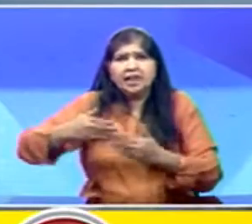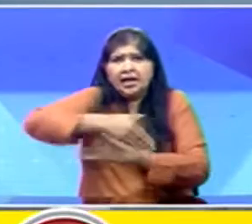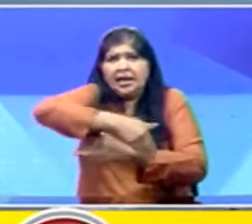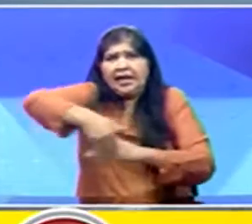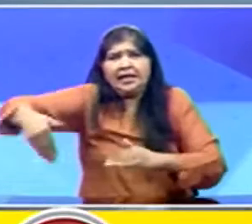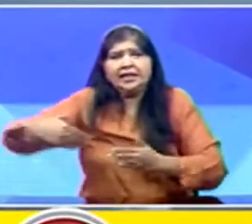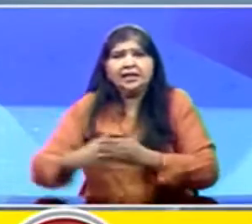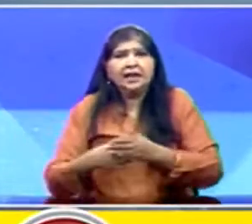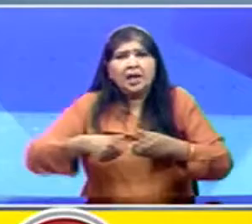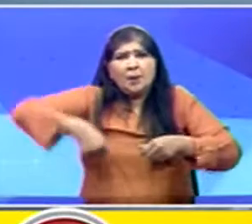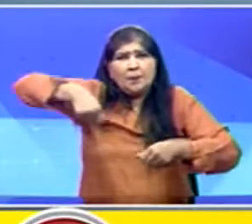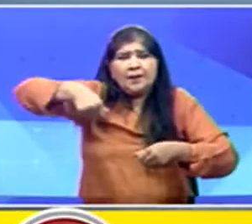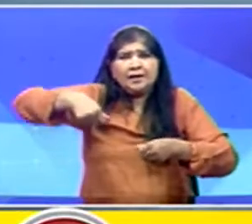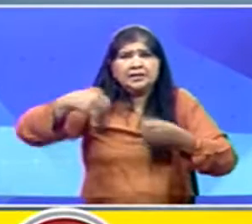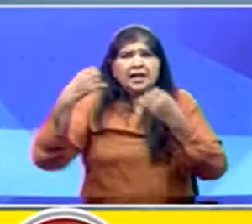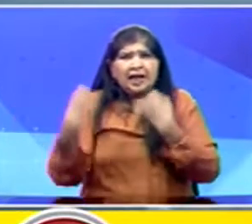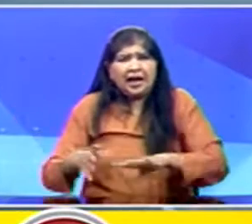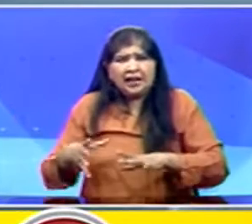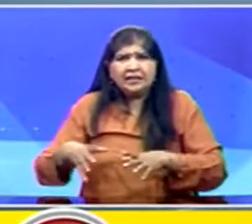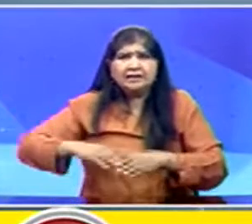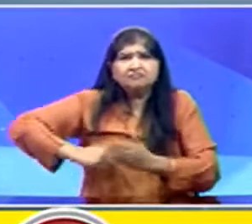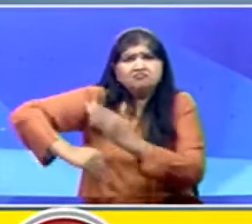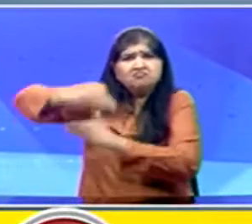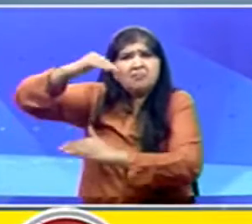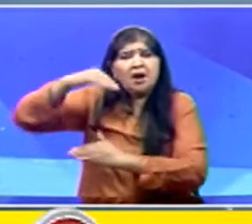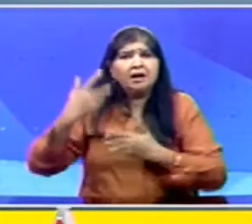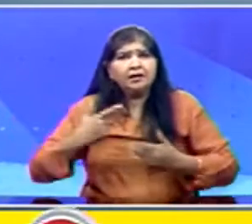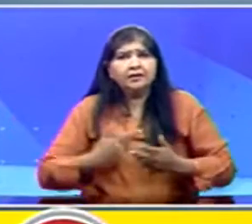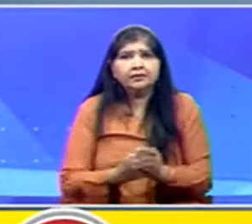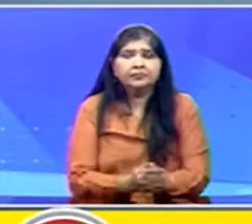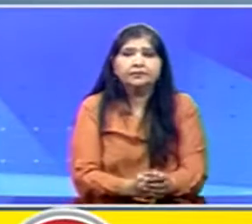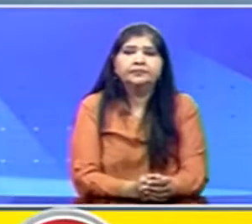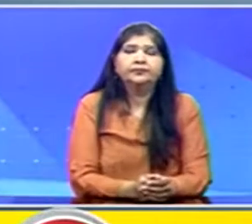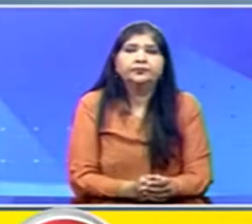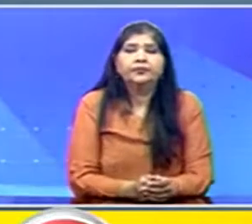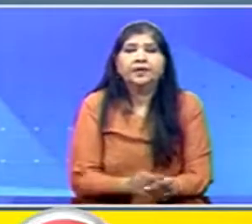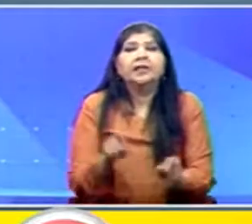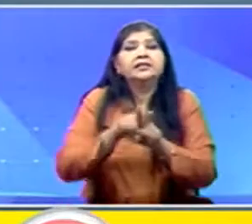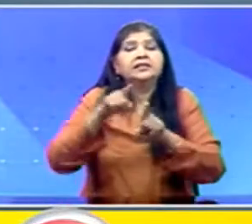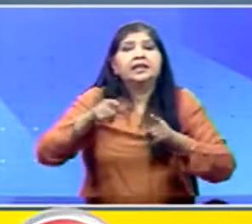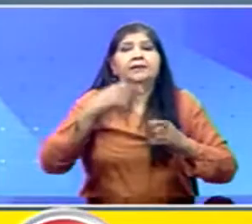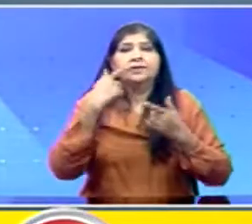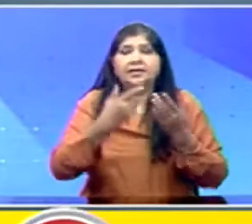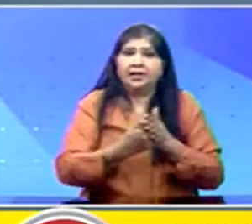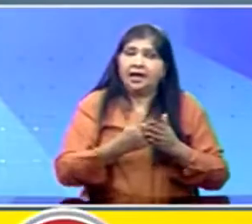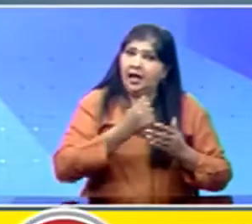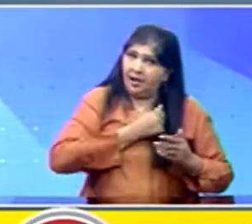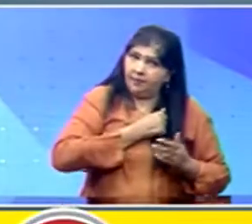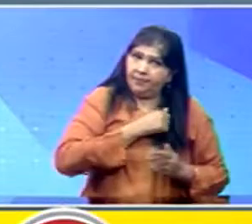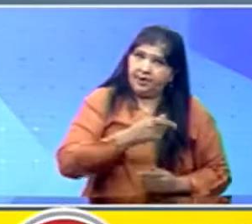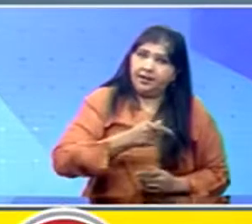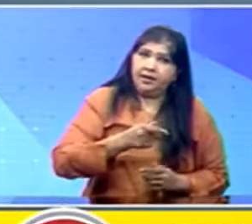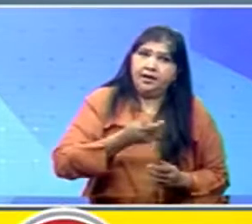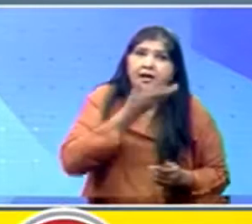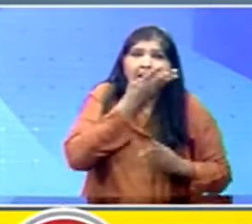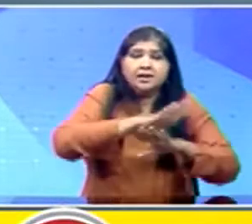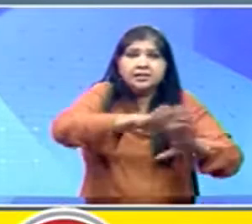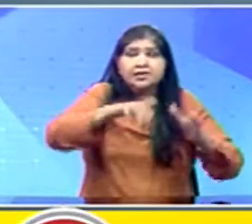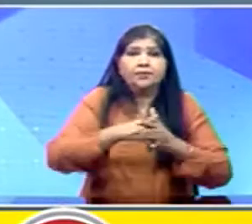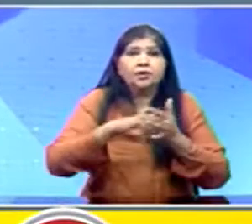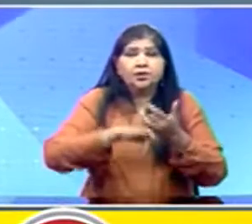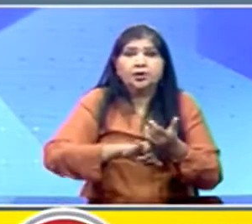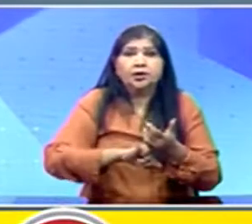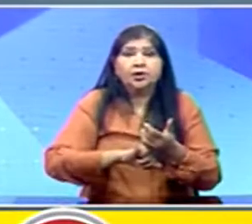प्लास्टिक से होने वाले गंद की बंड रही थी इसलिए अपने समंदर विचेज